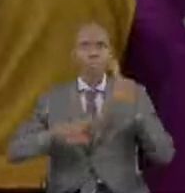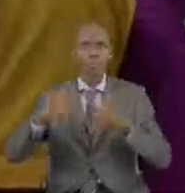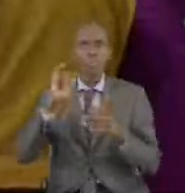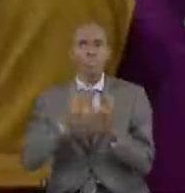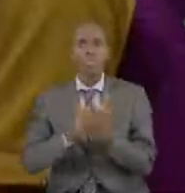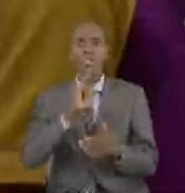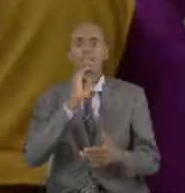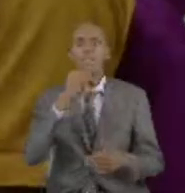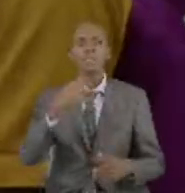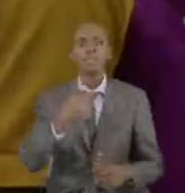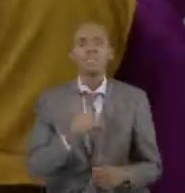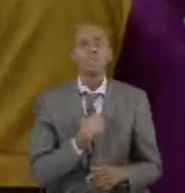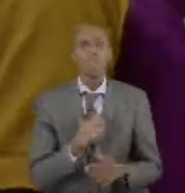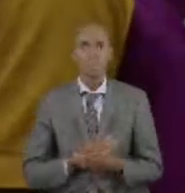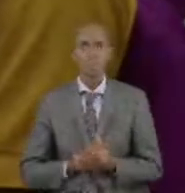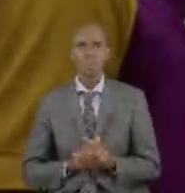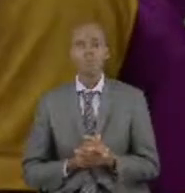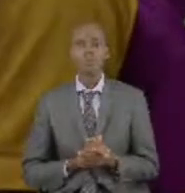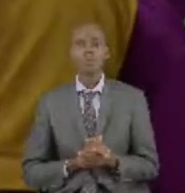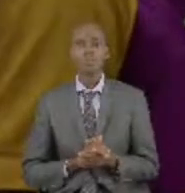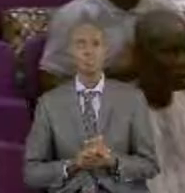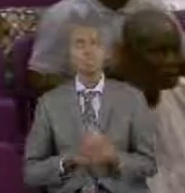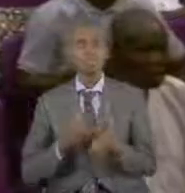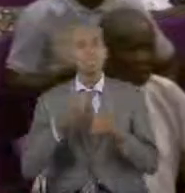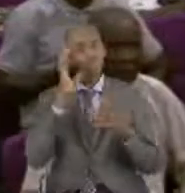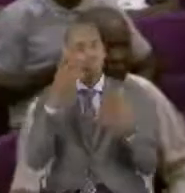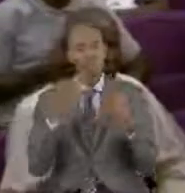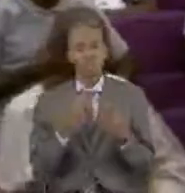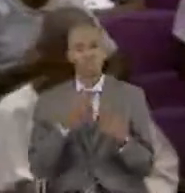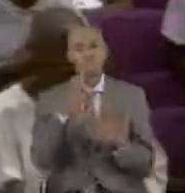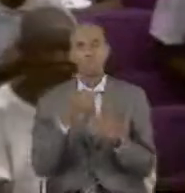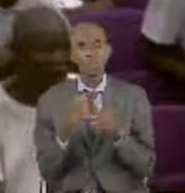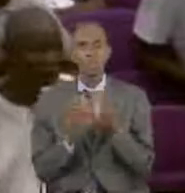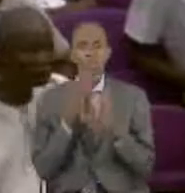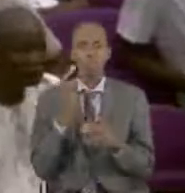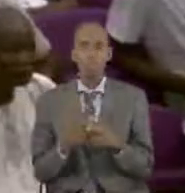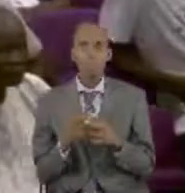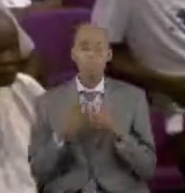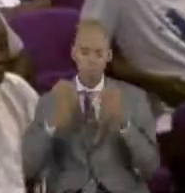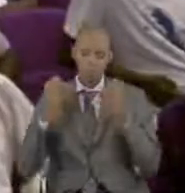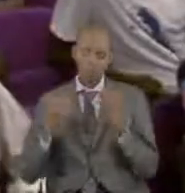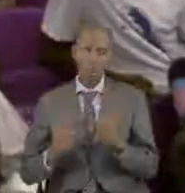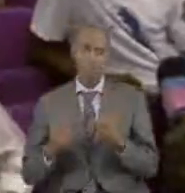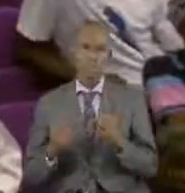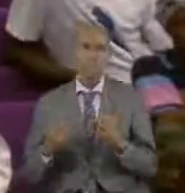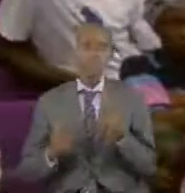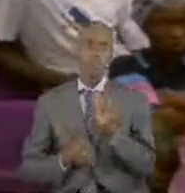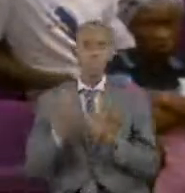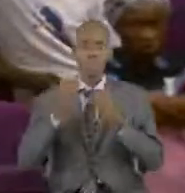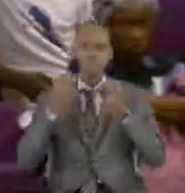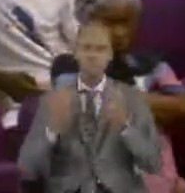dit c'est moi cela va vous arriver fort plus fort